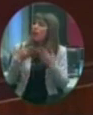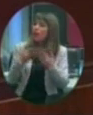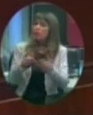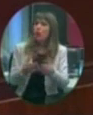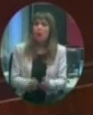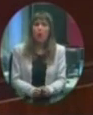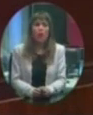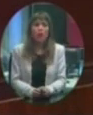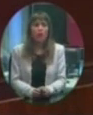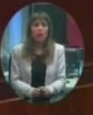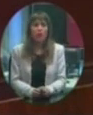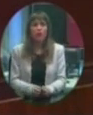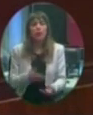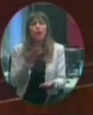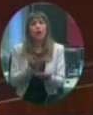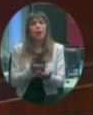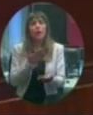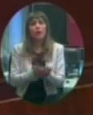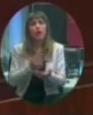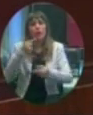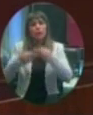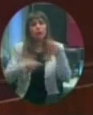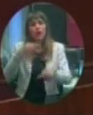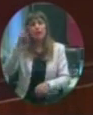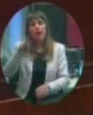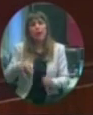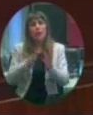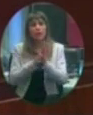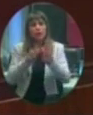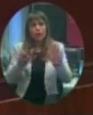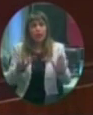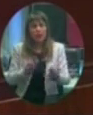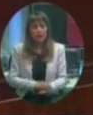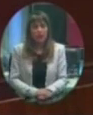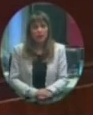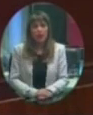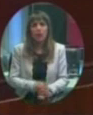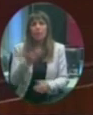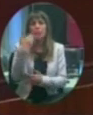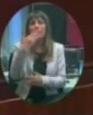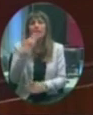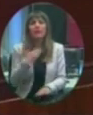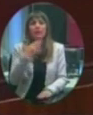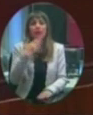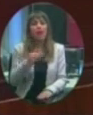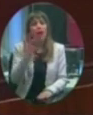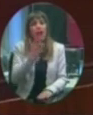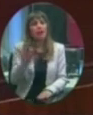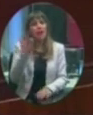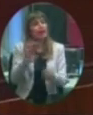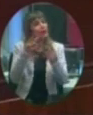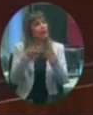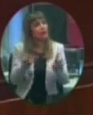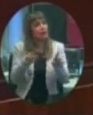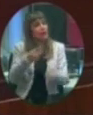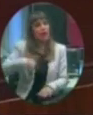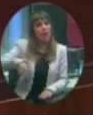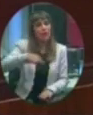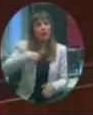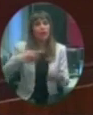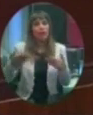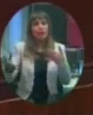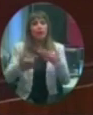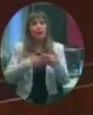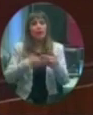העובדה שבשנת 2017 מדינת ישראל עדיין לא מאפשרת לנו להתחתן עם בחירי